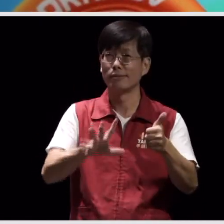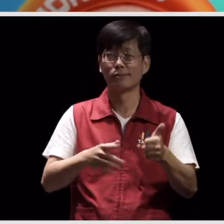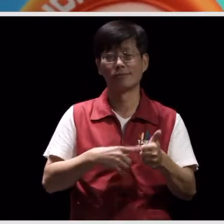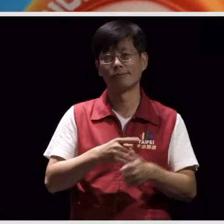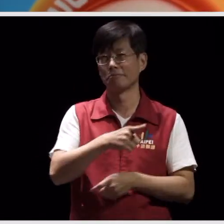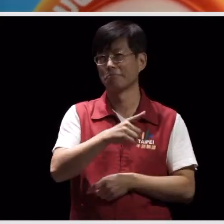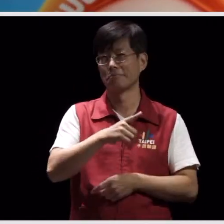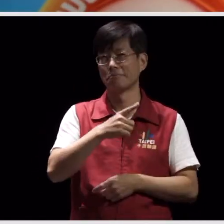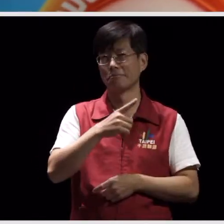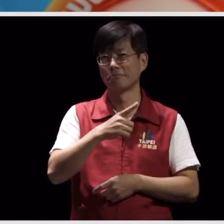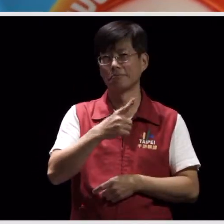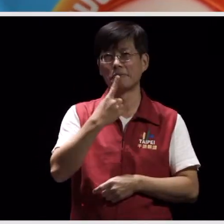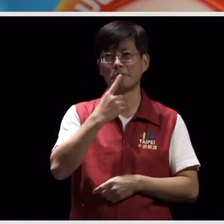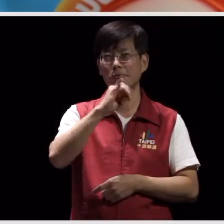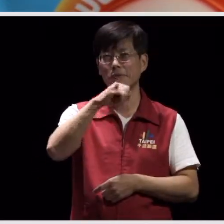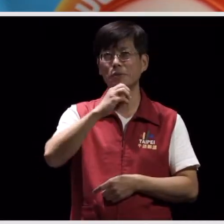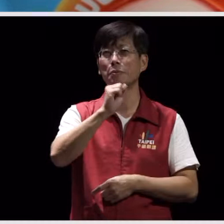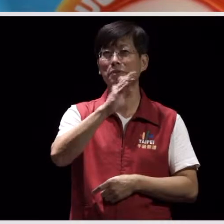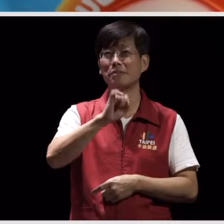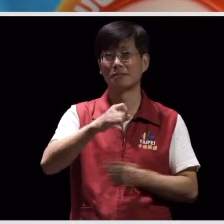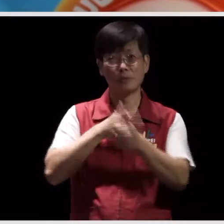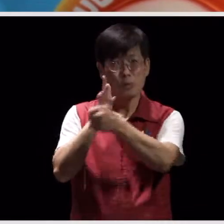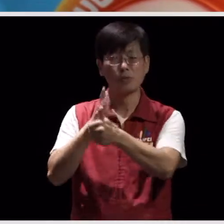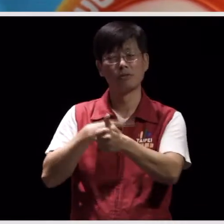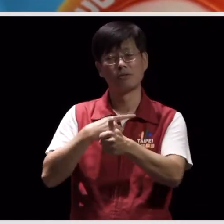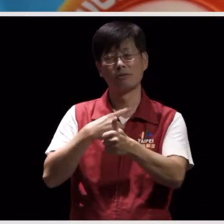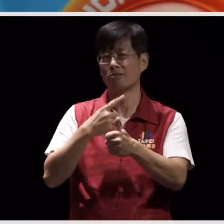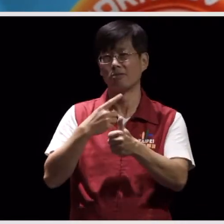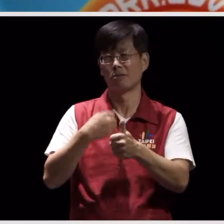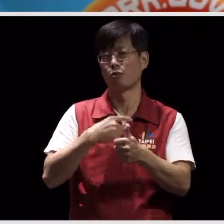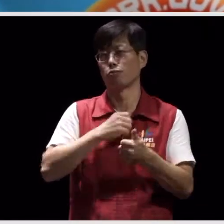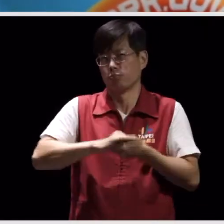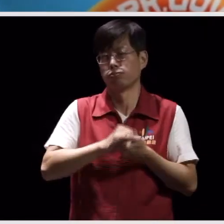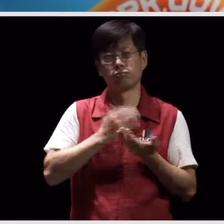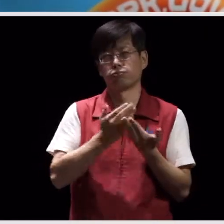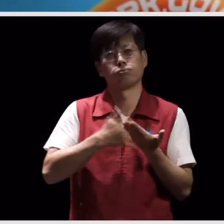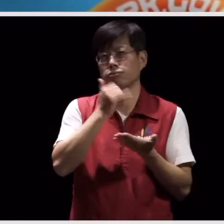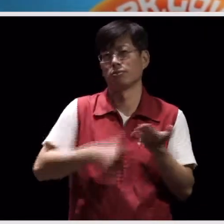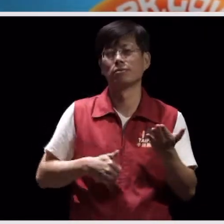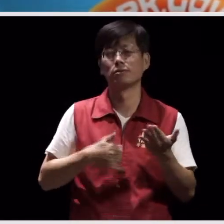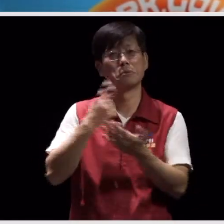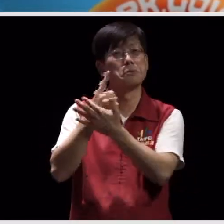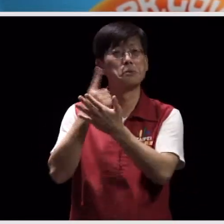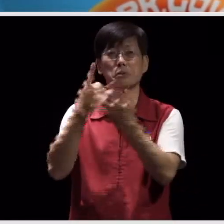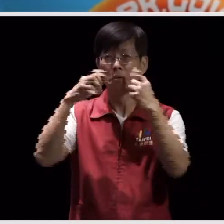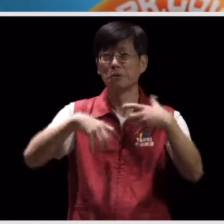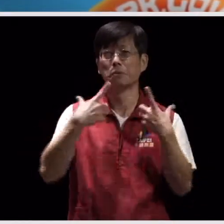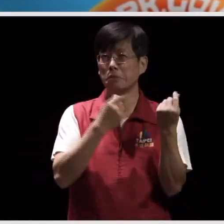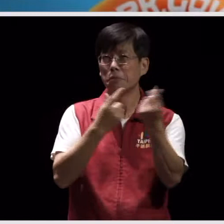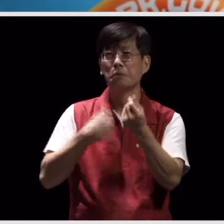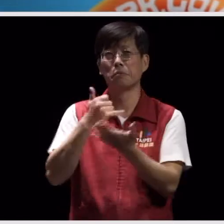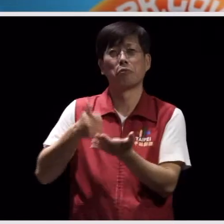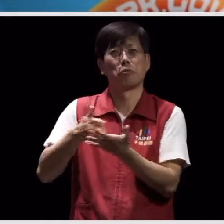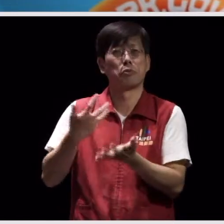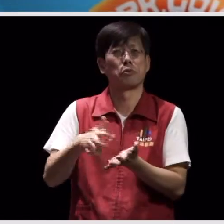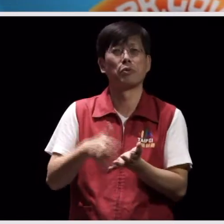就说他很困惑，他解决不了，他决定要休学了。校长当然就答应他了嘛，反正每天大学都有人在休学这样。